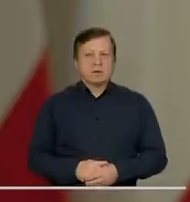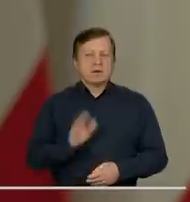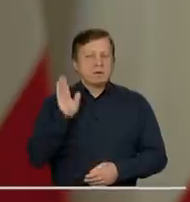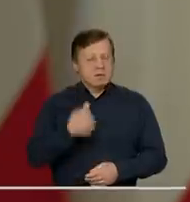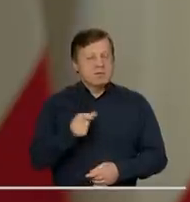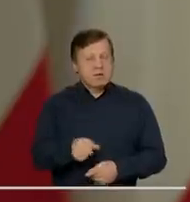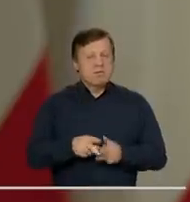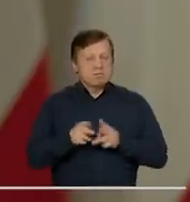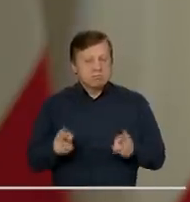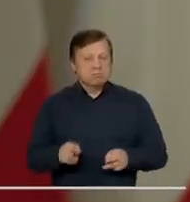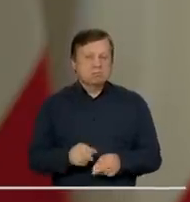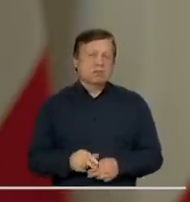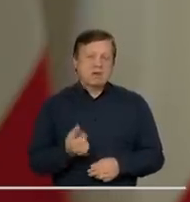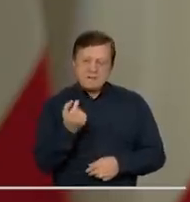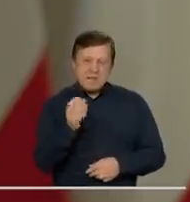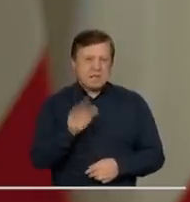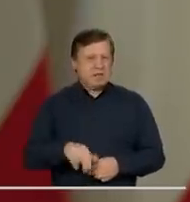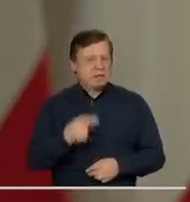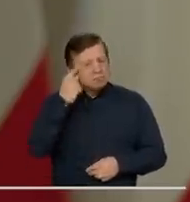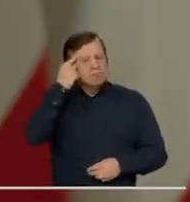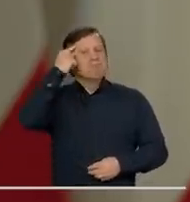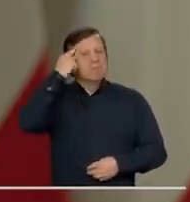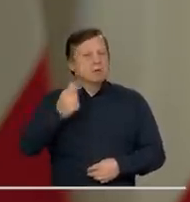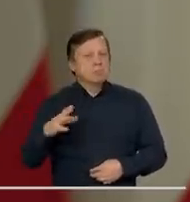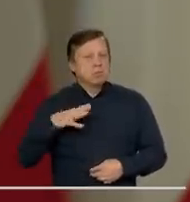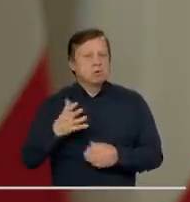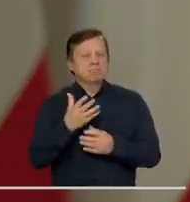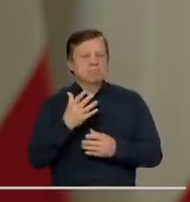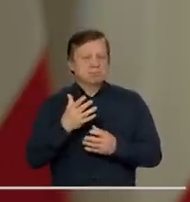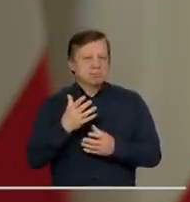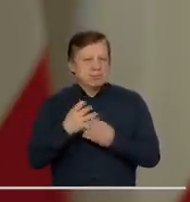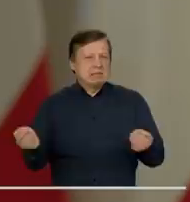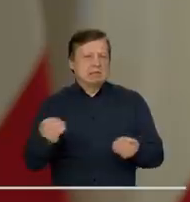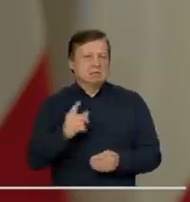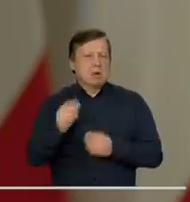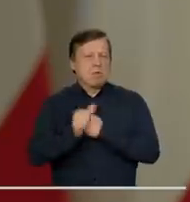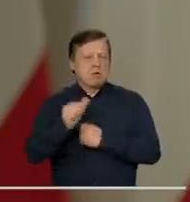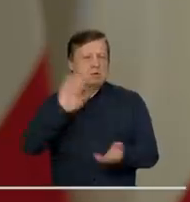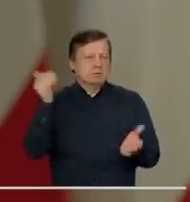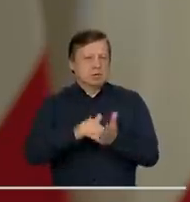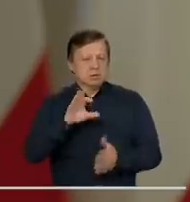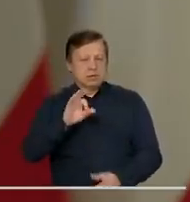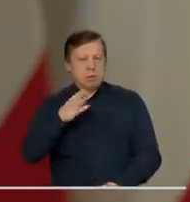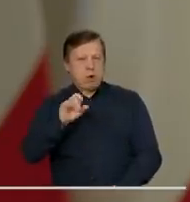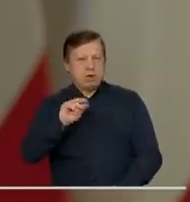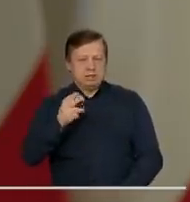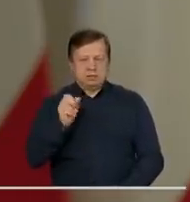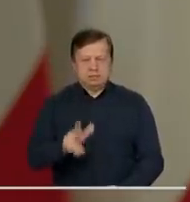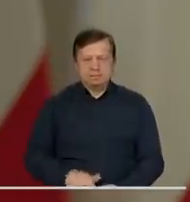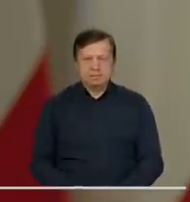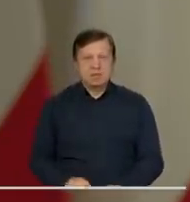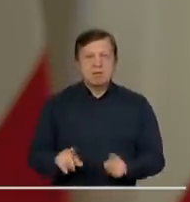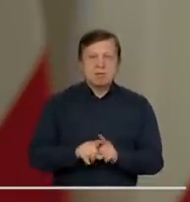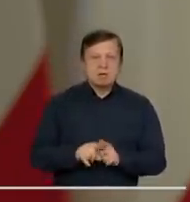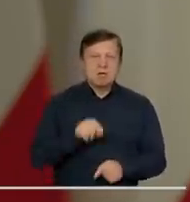Poświęćmy chwilę, by wspomnieć tych, których utraciliśmy w katastrofie smoleńskiej. Pamiętajmy też o tych,